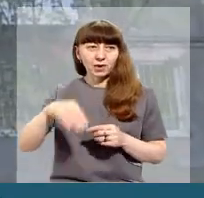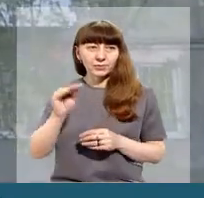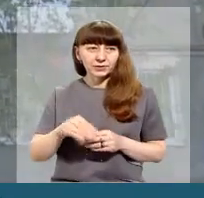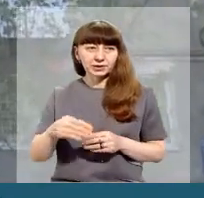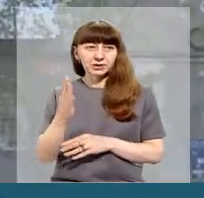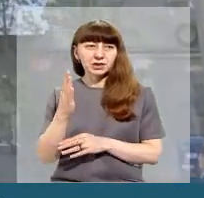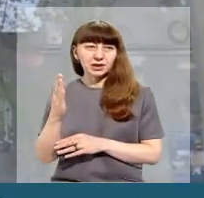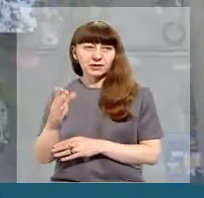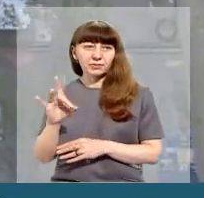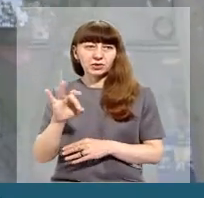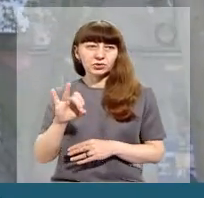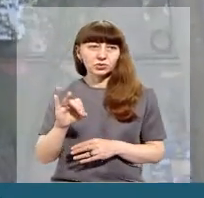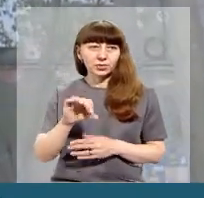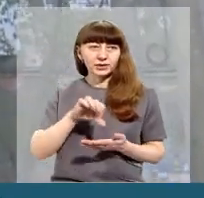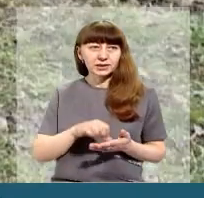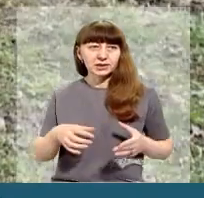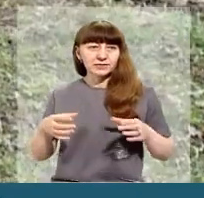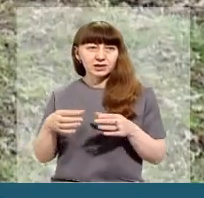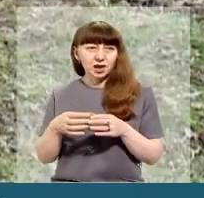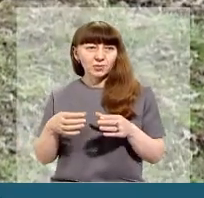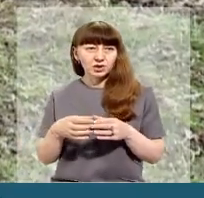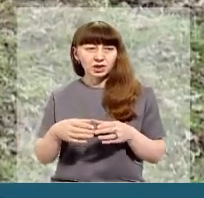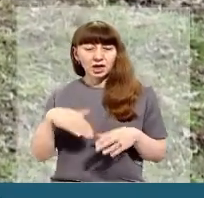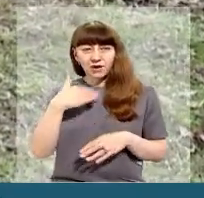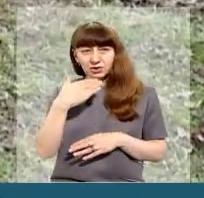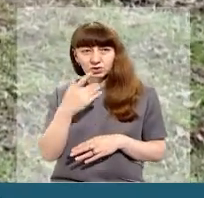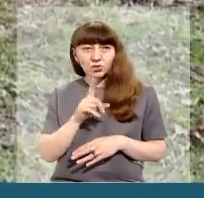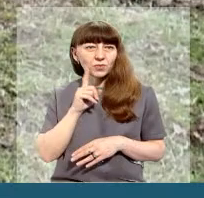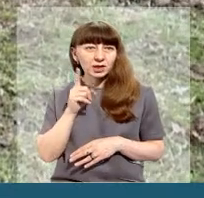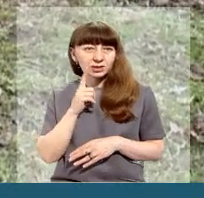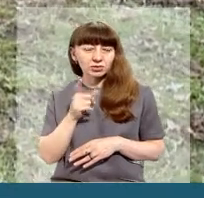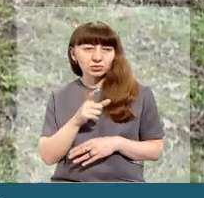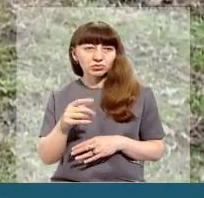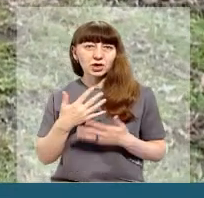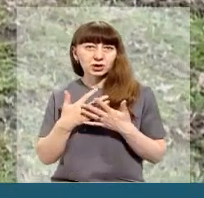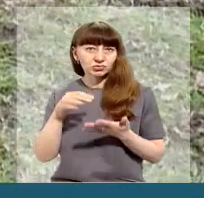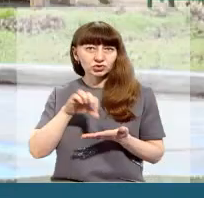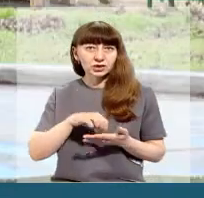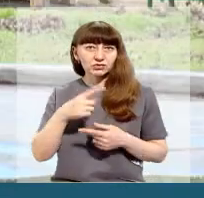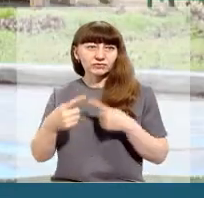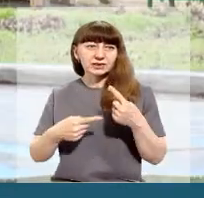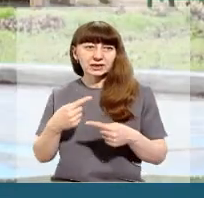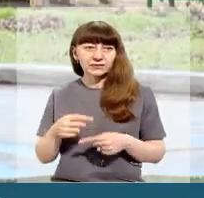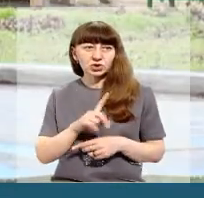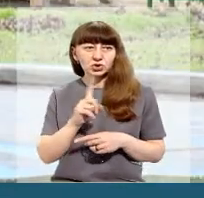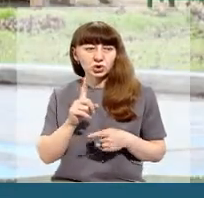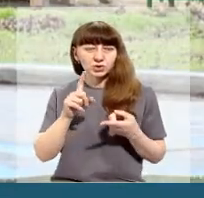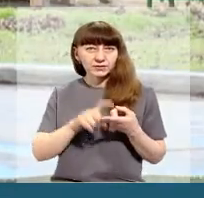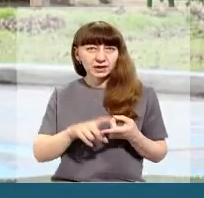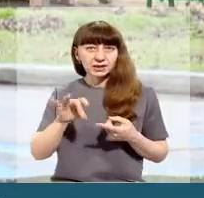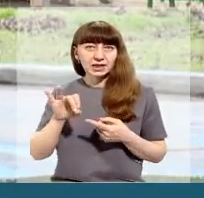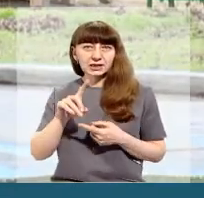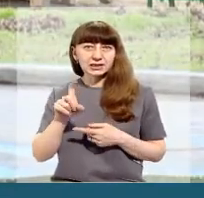и бордюров. Представители общественных объединений расскажут, что молодежь активно принимает участие в эстафете. Что касается экоакции